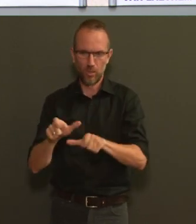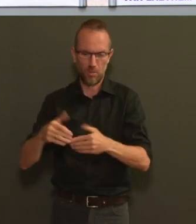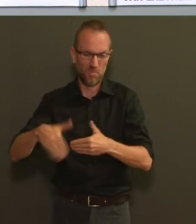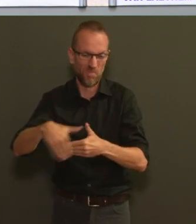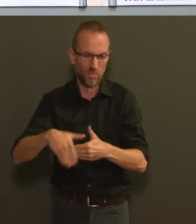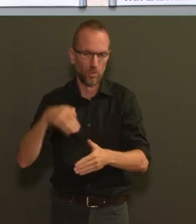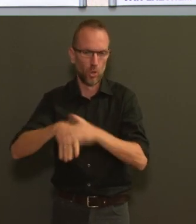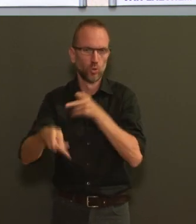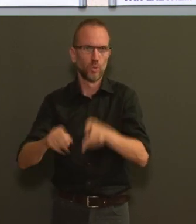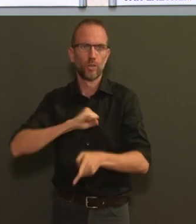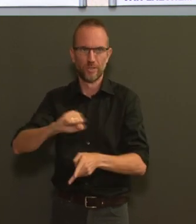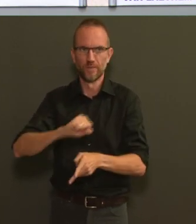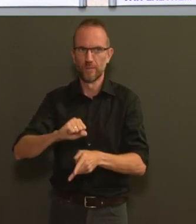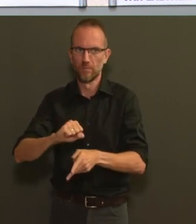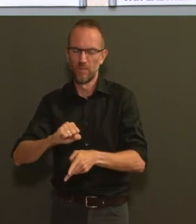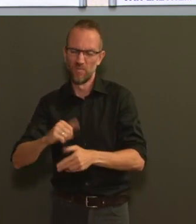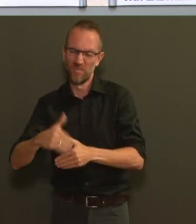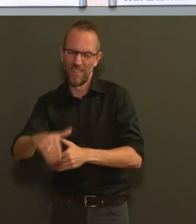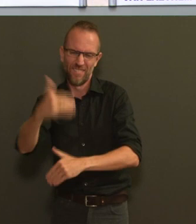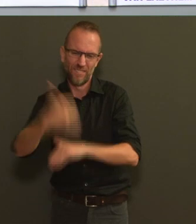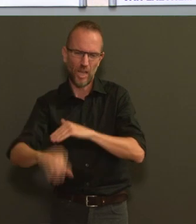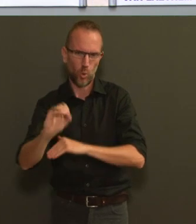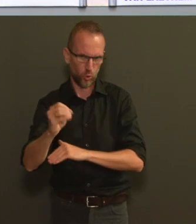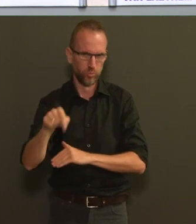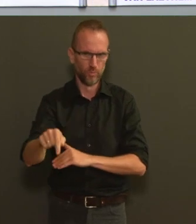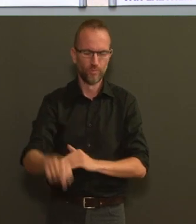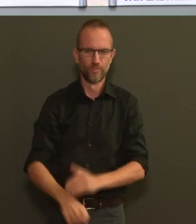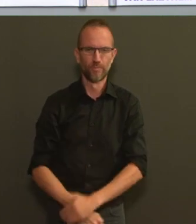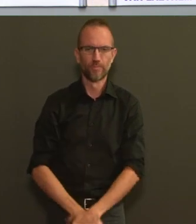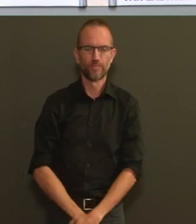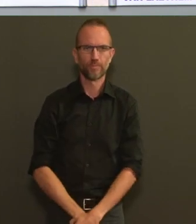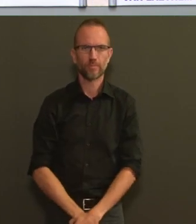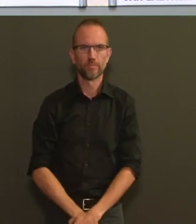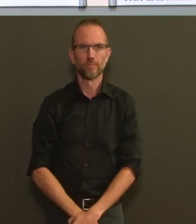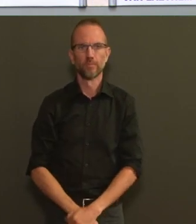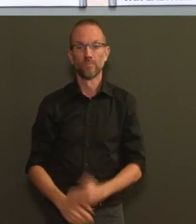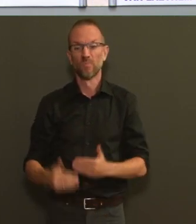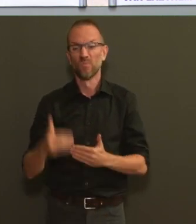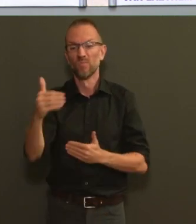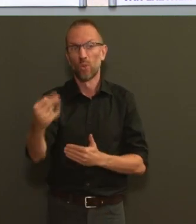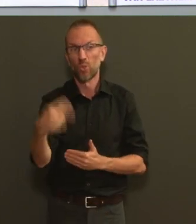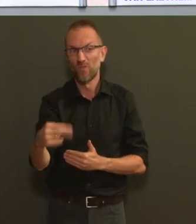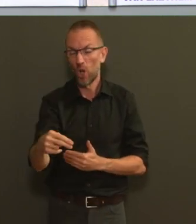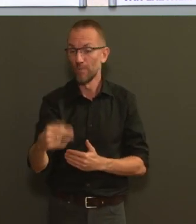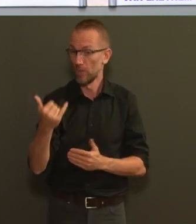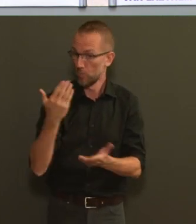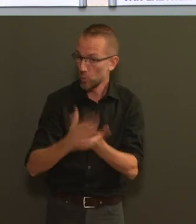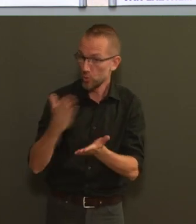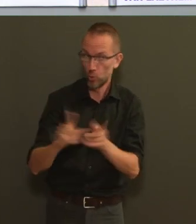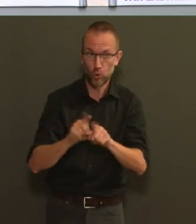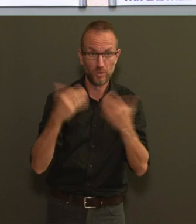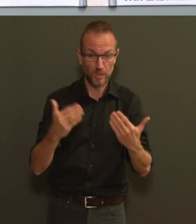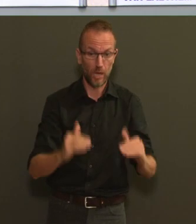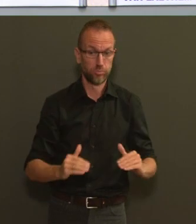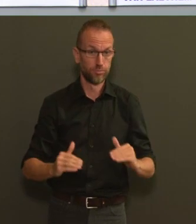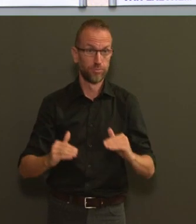Au cours du mois de novembre, si cette augmentation devait se perpétuer, on pourrait alors atteindre, d'après les modèles actuels, de